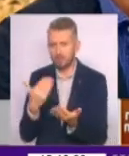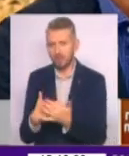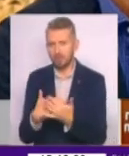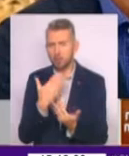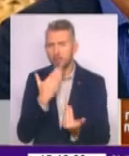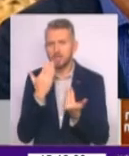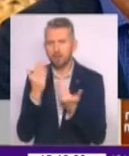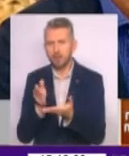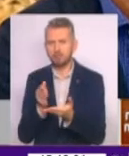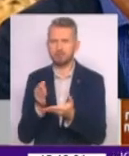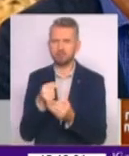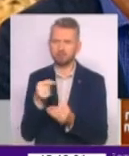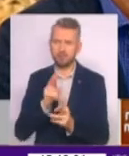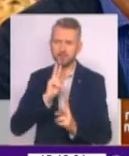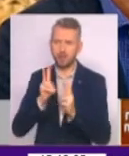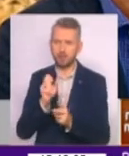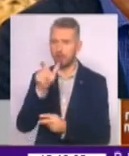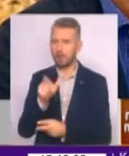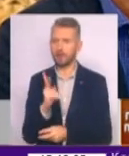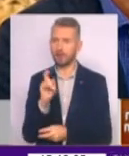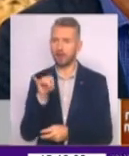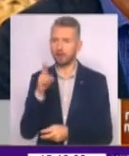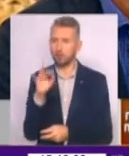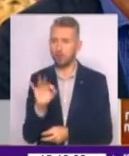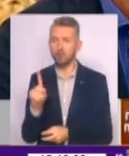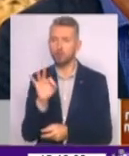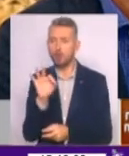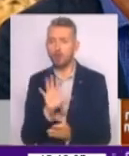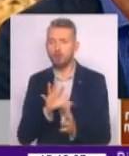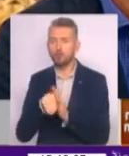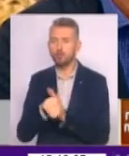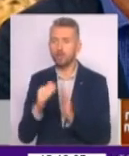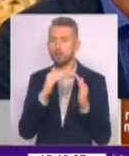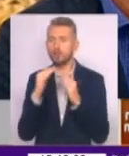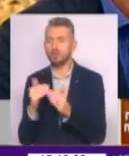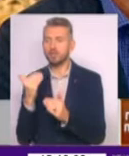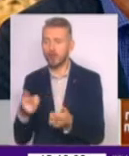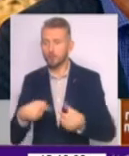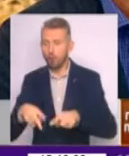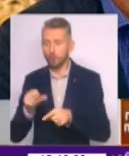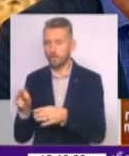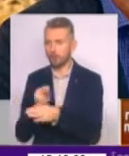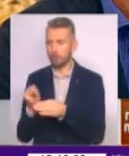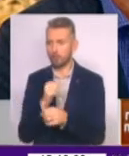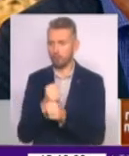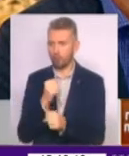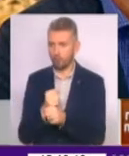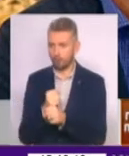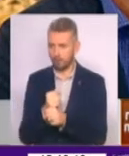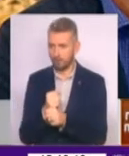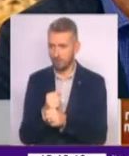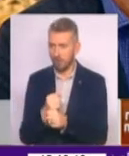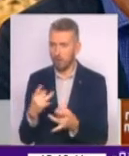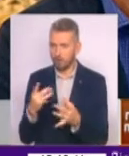звернення через скаргу на пана Каретко щодо включення будинків з вашого округу на ремонтні роботи. Розкажіть, дійсно, округ